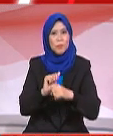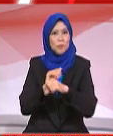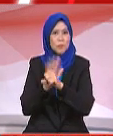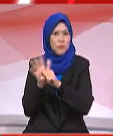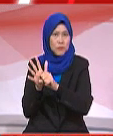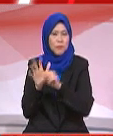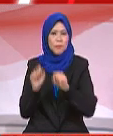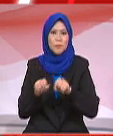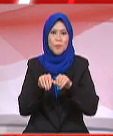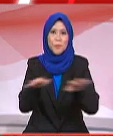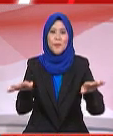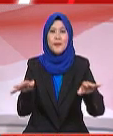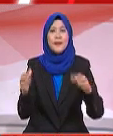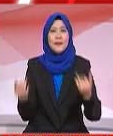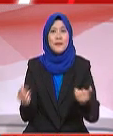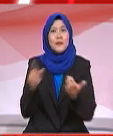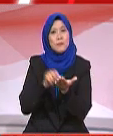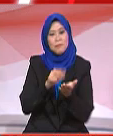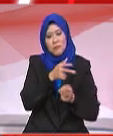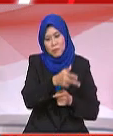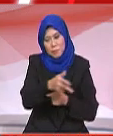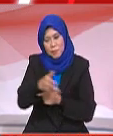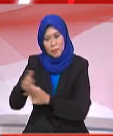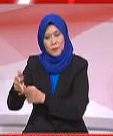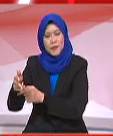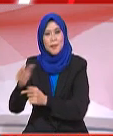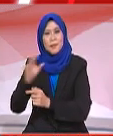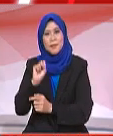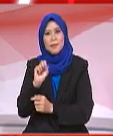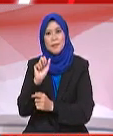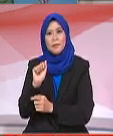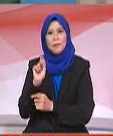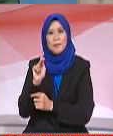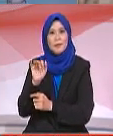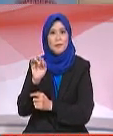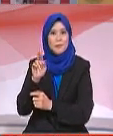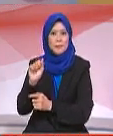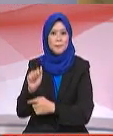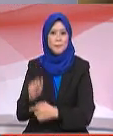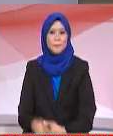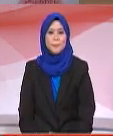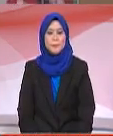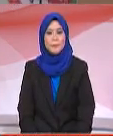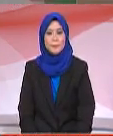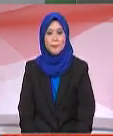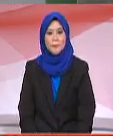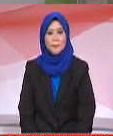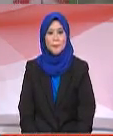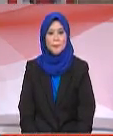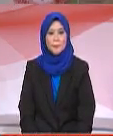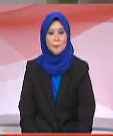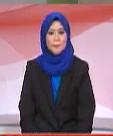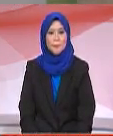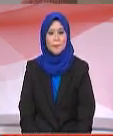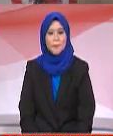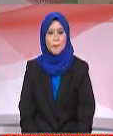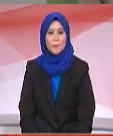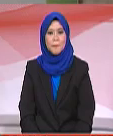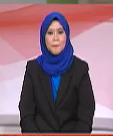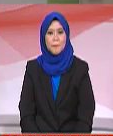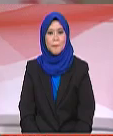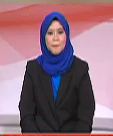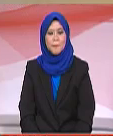jangkitan. Ikuti tinjauan bersama wartawan Sahira Semain.